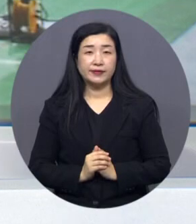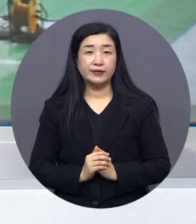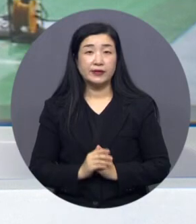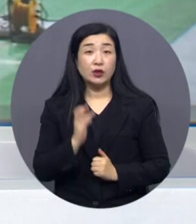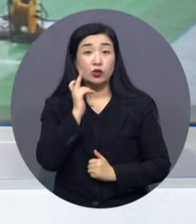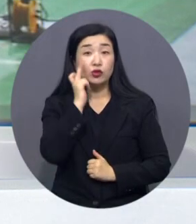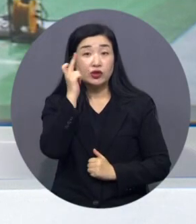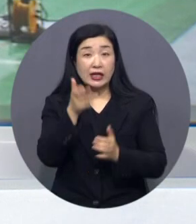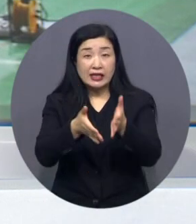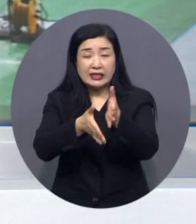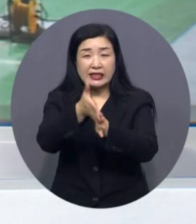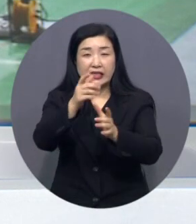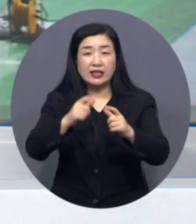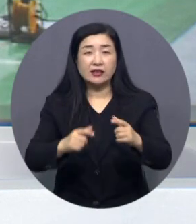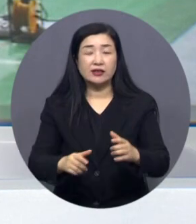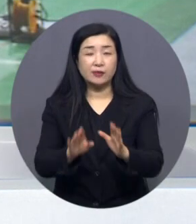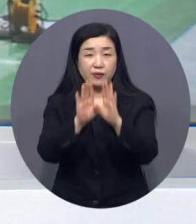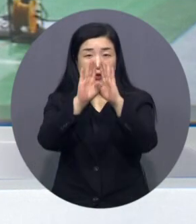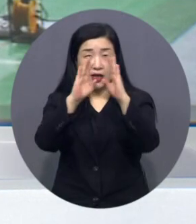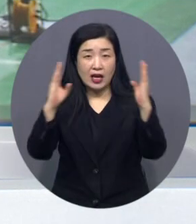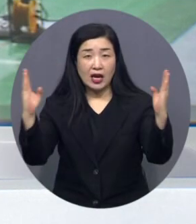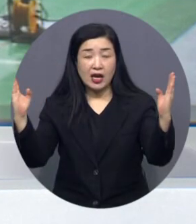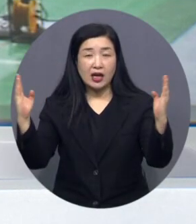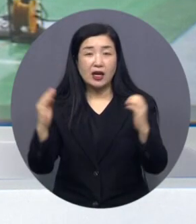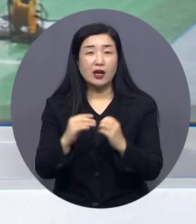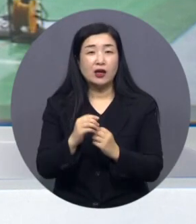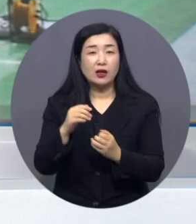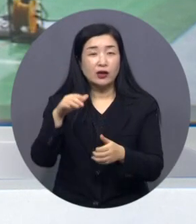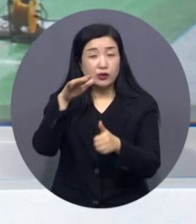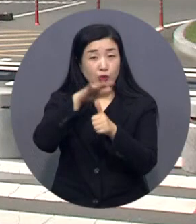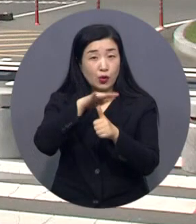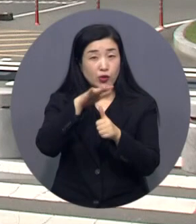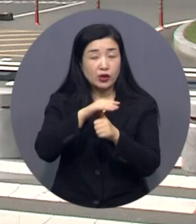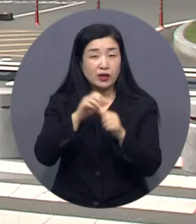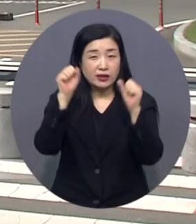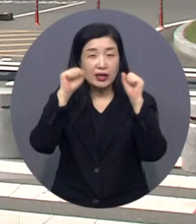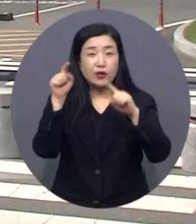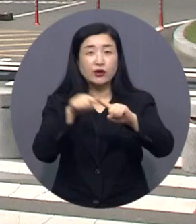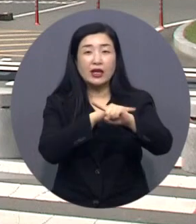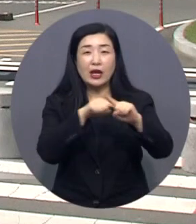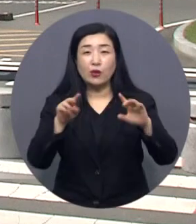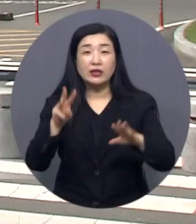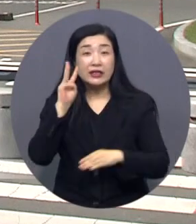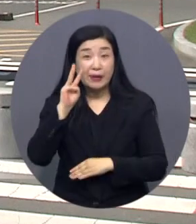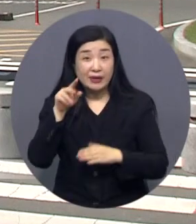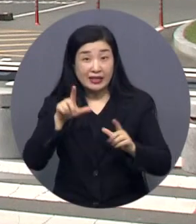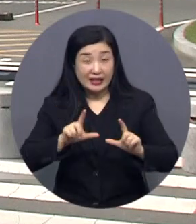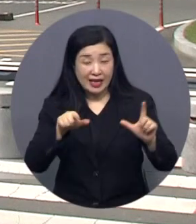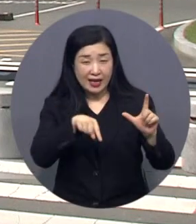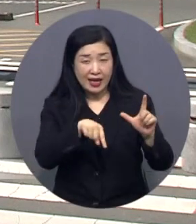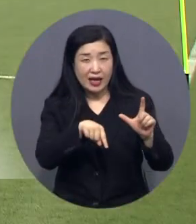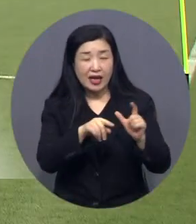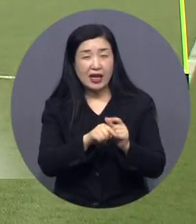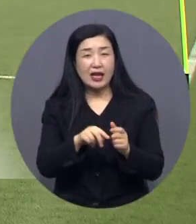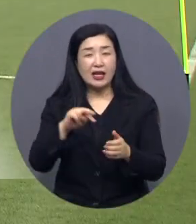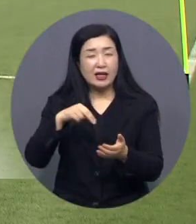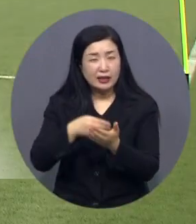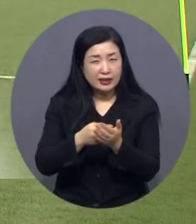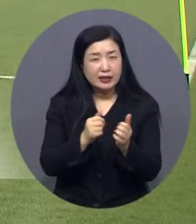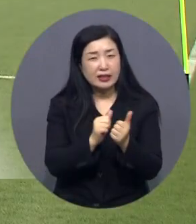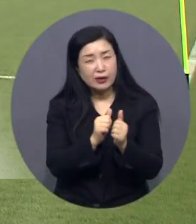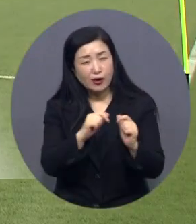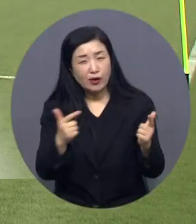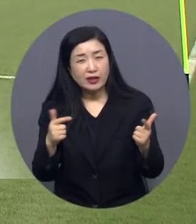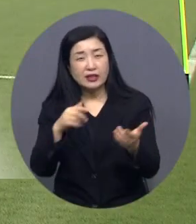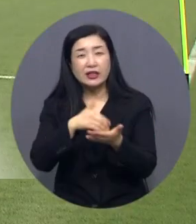울산 광역시에서 열리고 있는 제52회 전국 소년체육대회 셋째 날인 오늘 제주 선수단은 레슬링과 수영 등